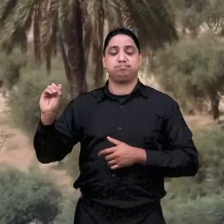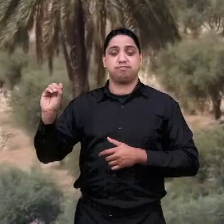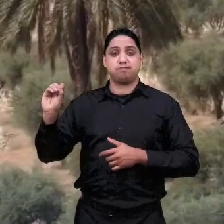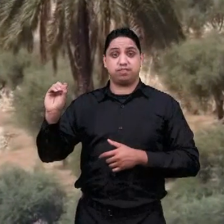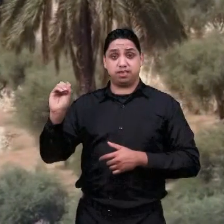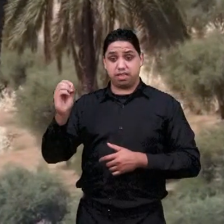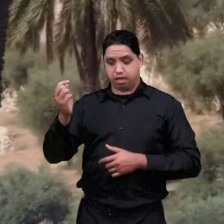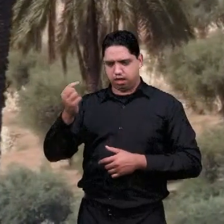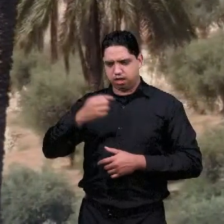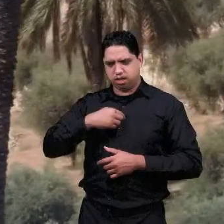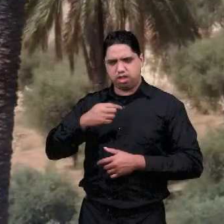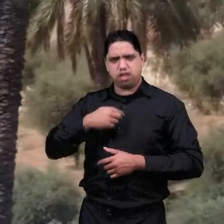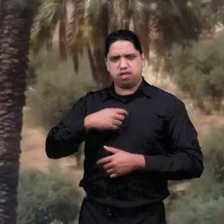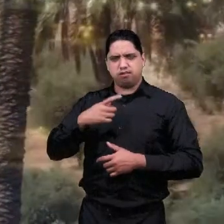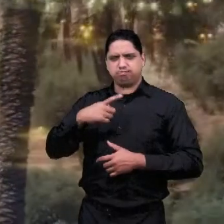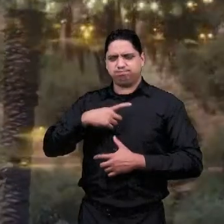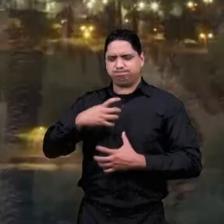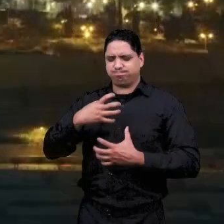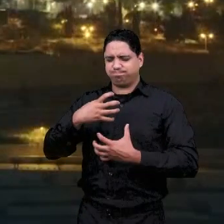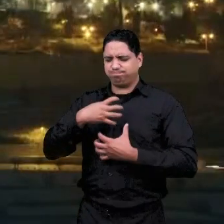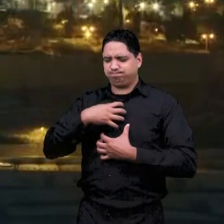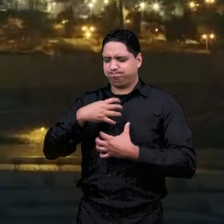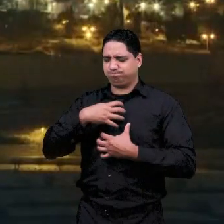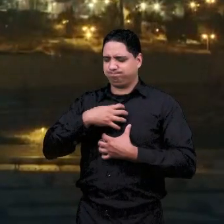Ma terre est Sion.